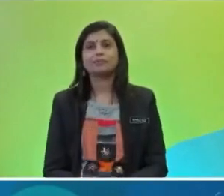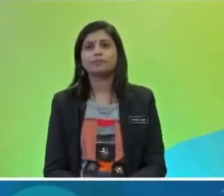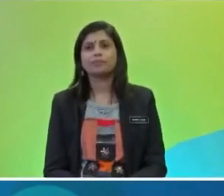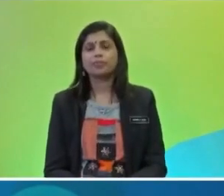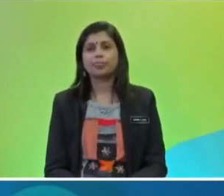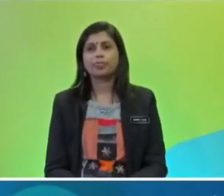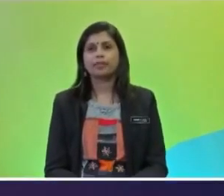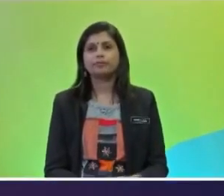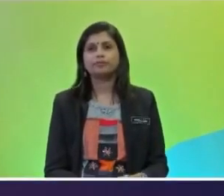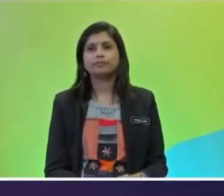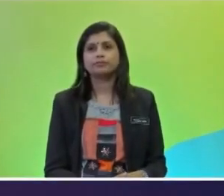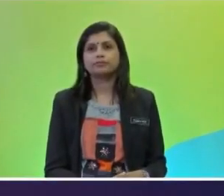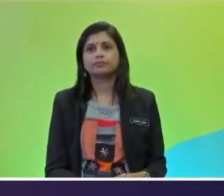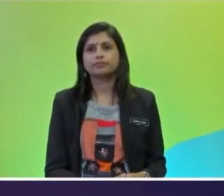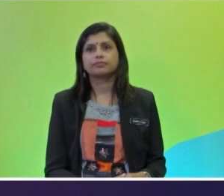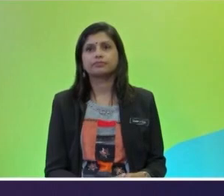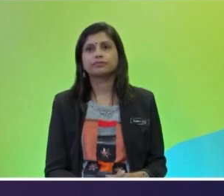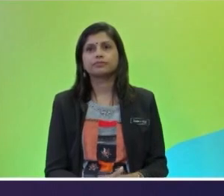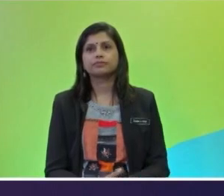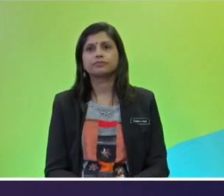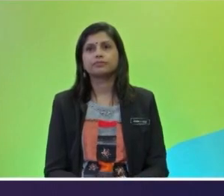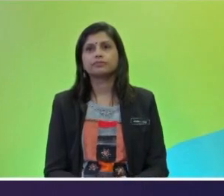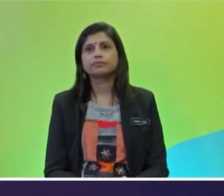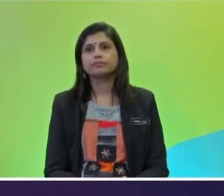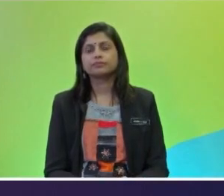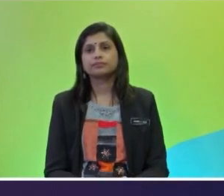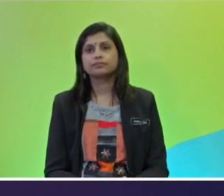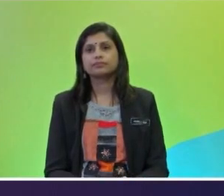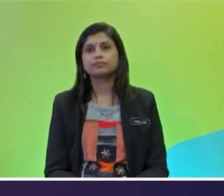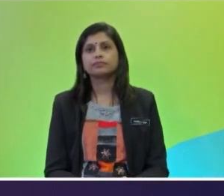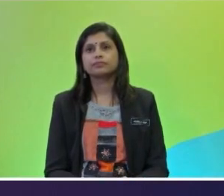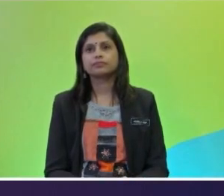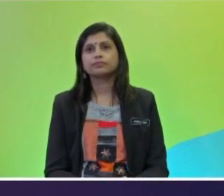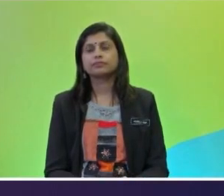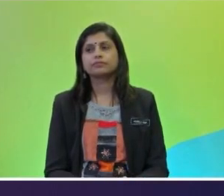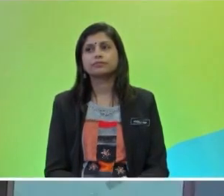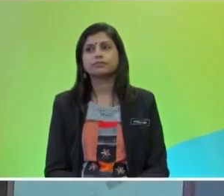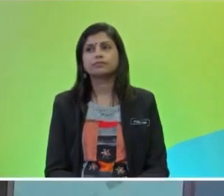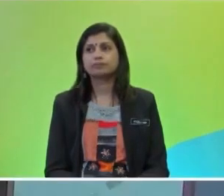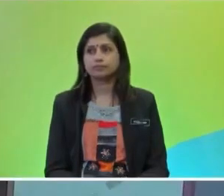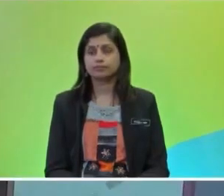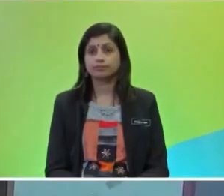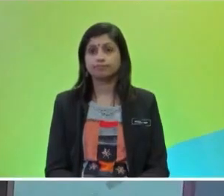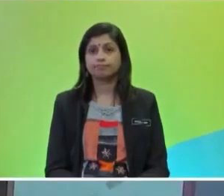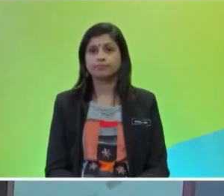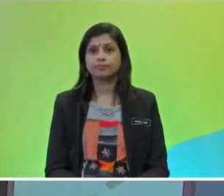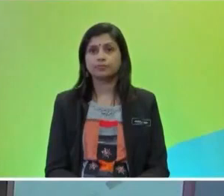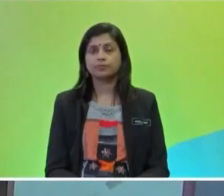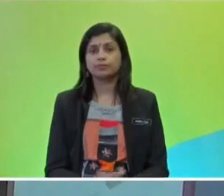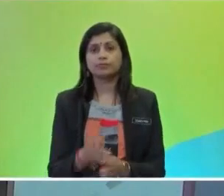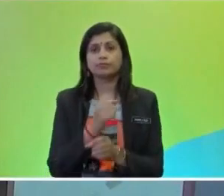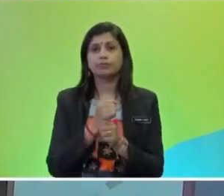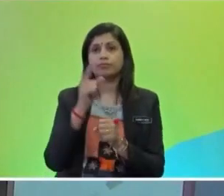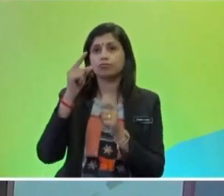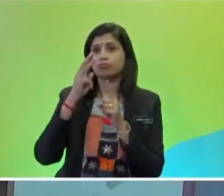dengan warna merah. Okey, baik. Gambar kedua. Tanya, John dapat satu stiker. Satu stiker untuk saya. Terima kasih,